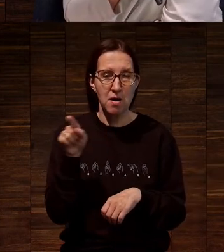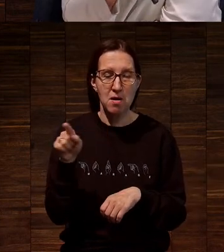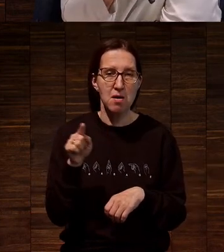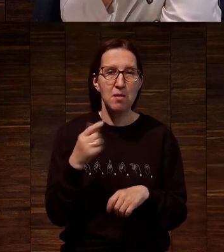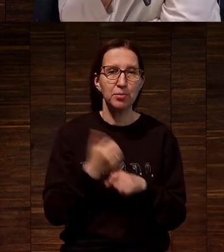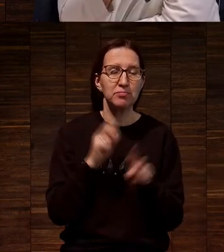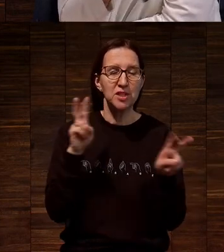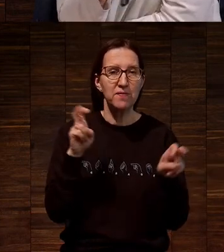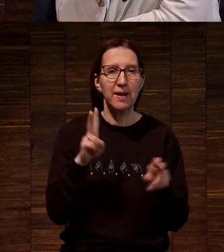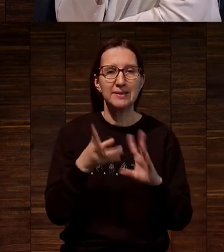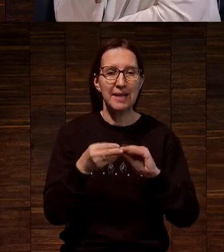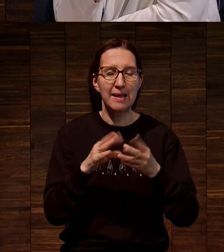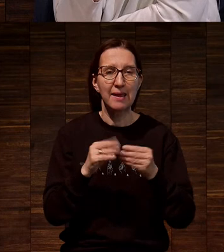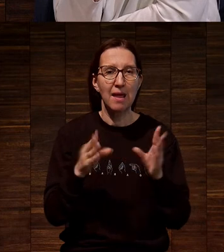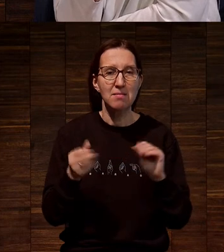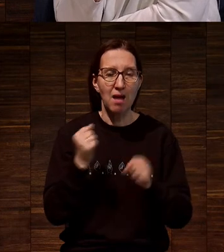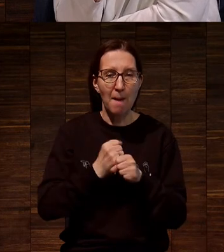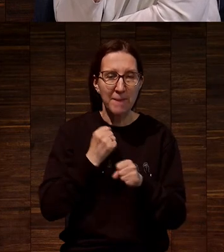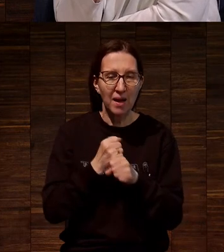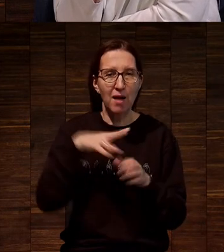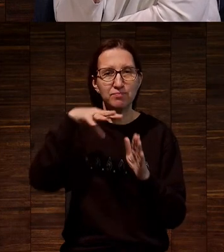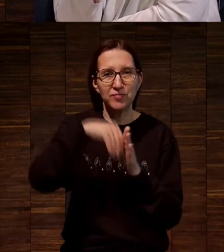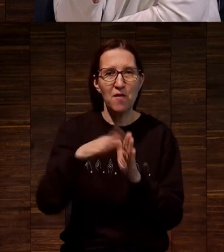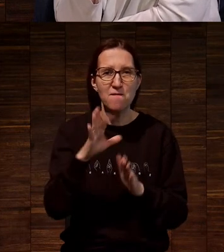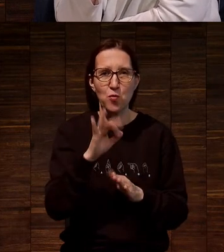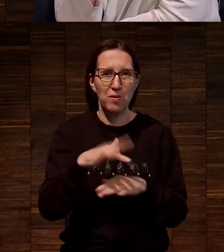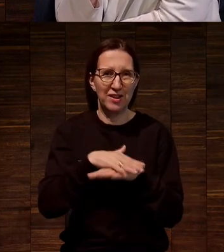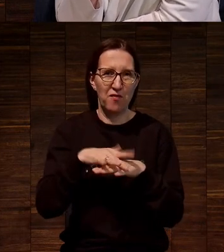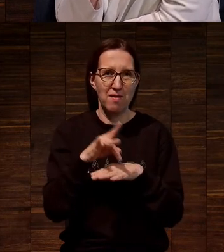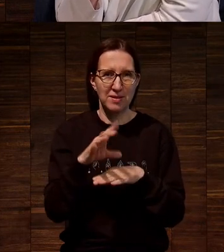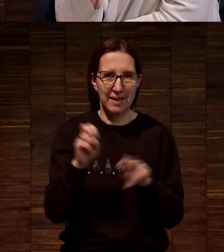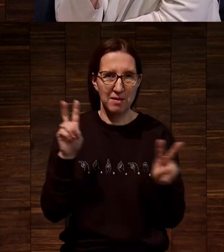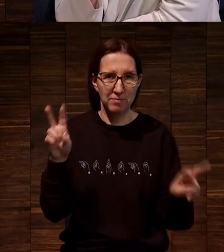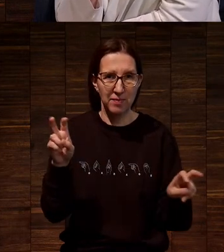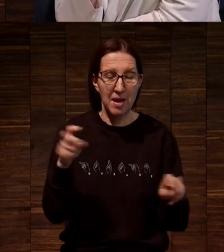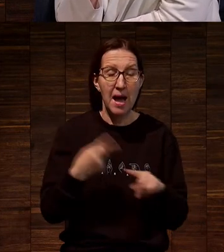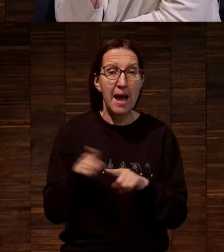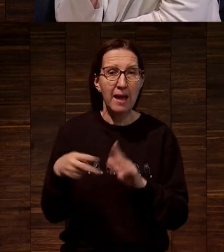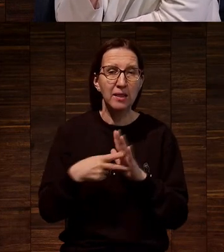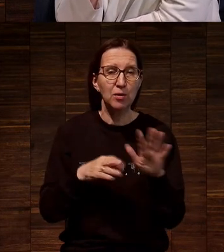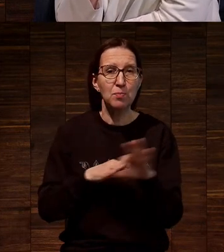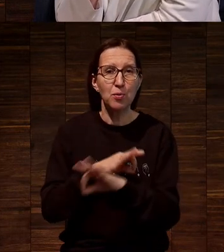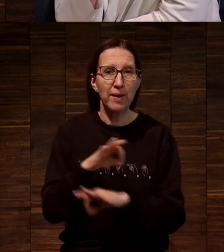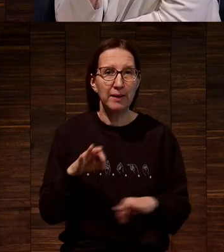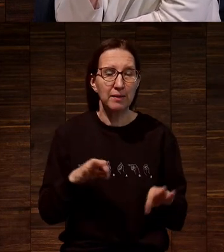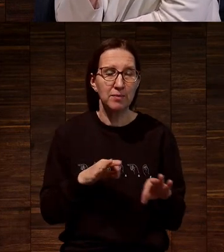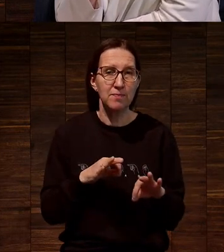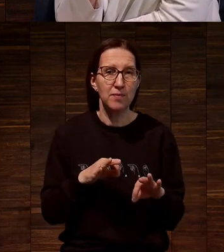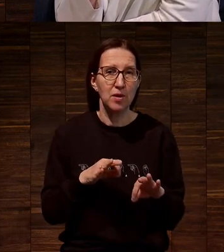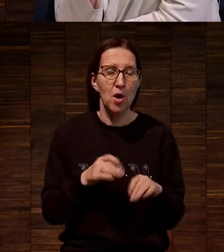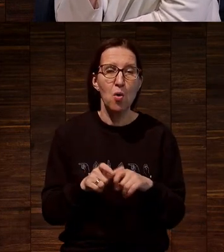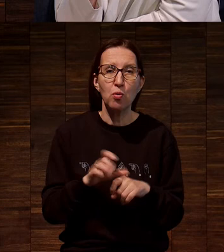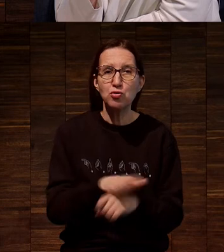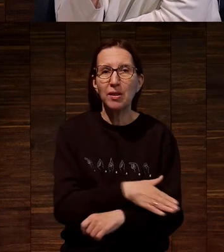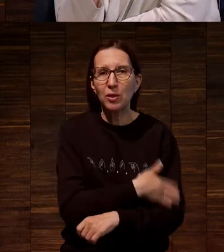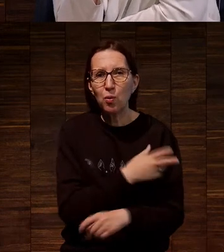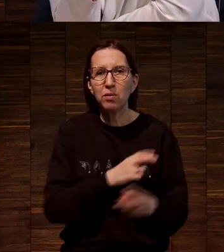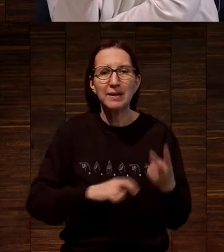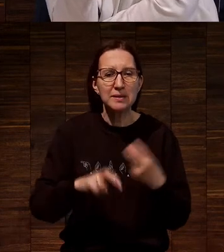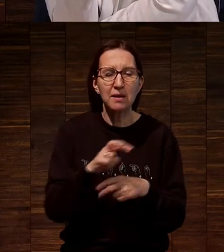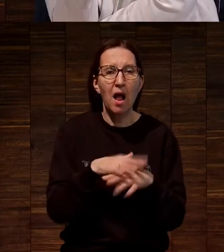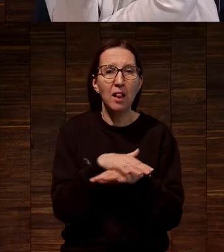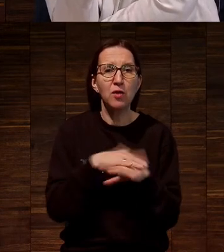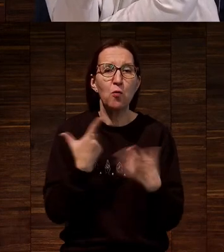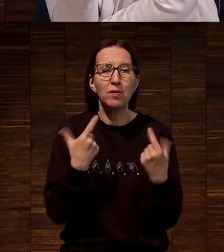«Керамика во дворе». Да, этот проект довольно долго искал